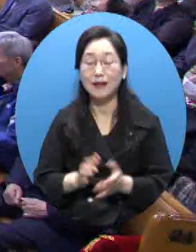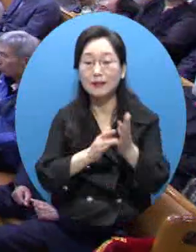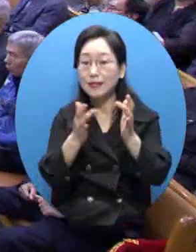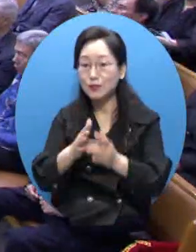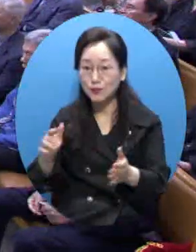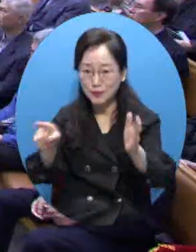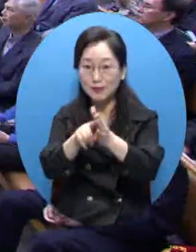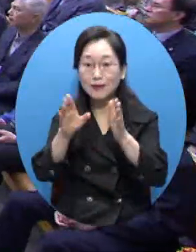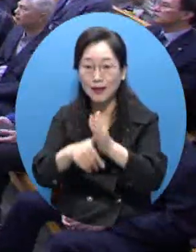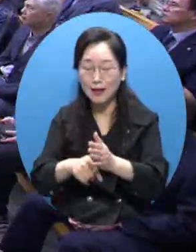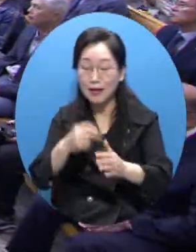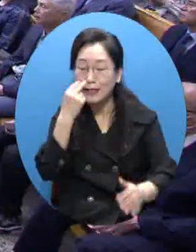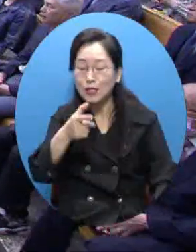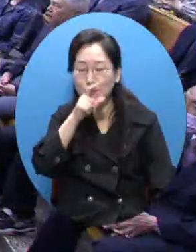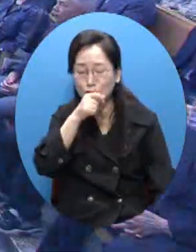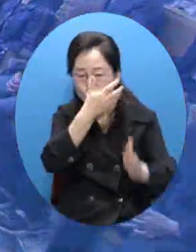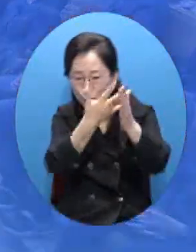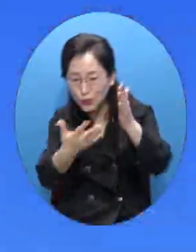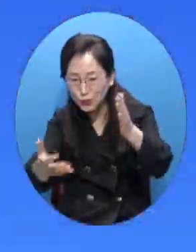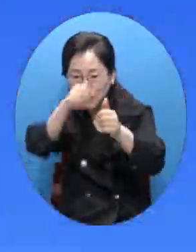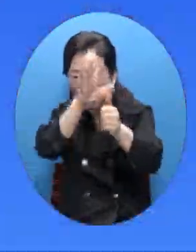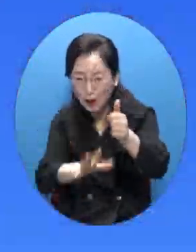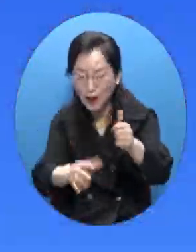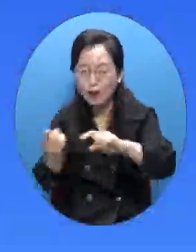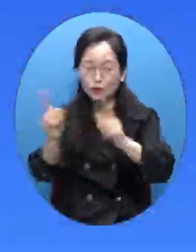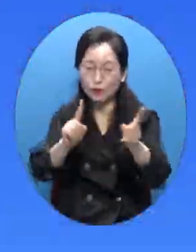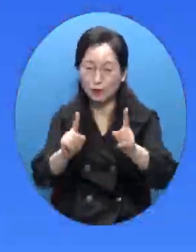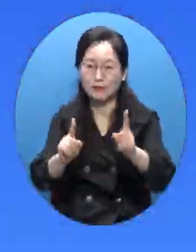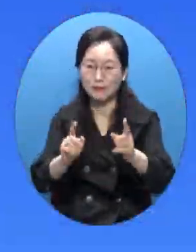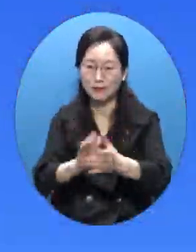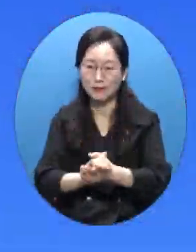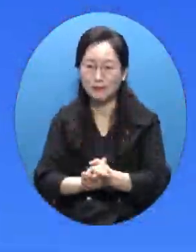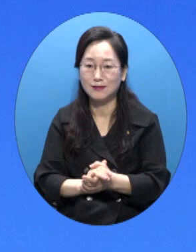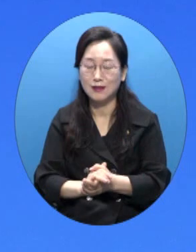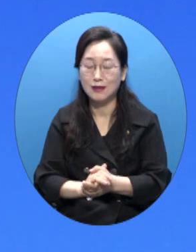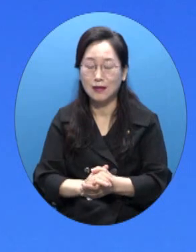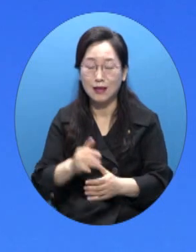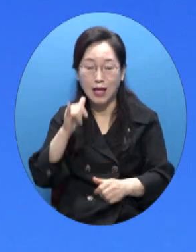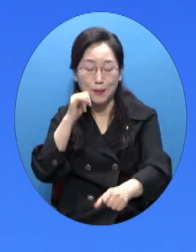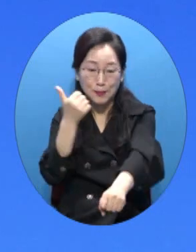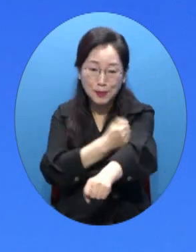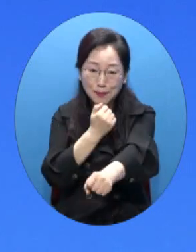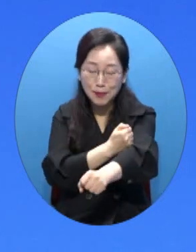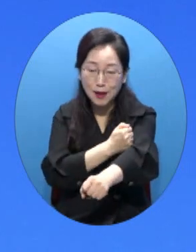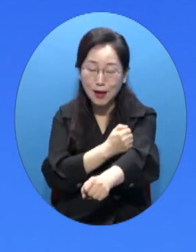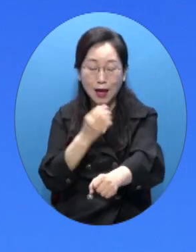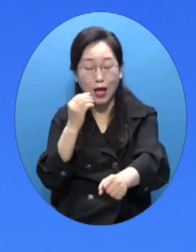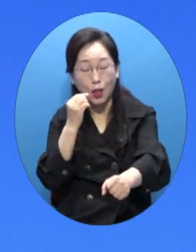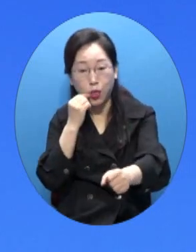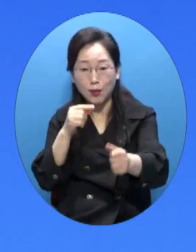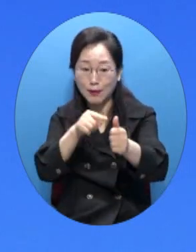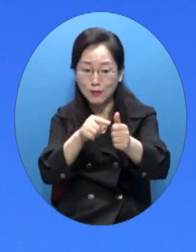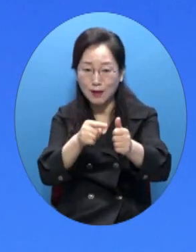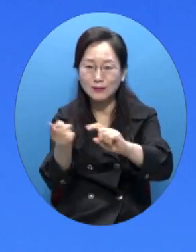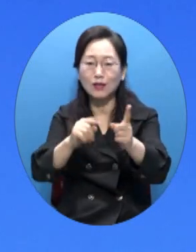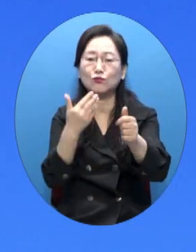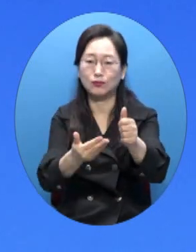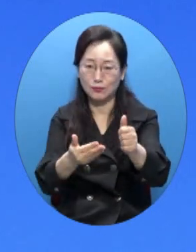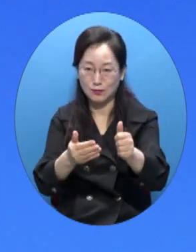예수를 믿을 때 생명수가 흘러들어가서 죽은 자를 살린 것입니다. 마약 중독이 됐던 이 서대숙자를 살린